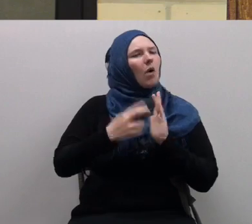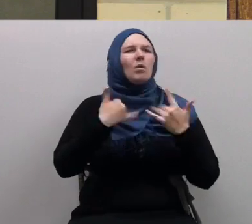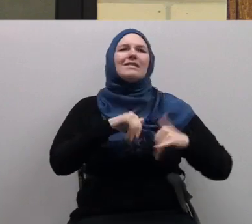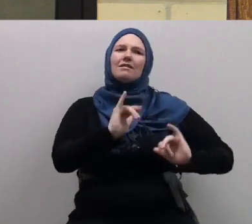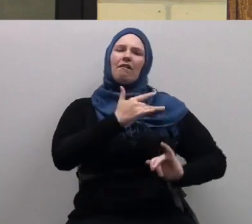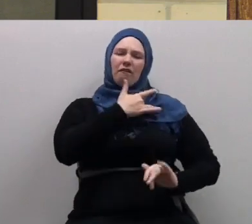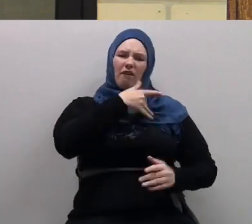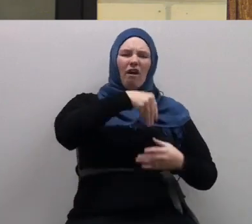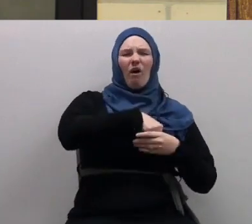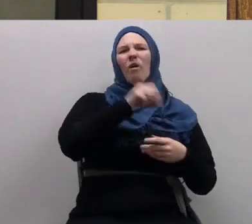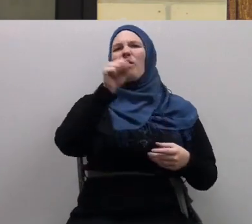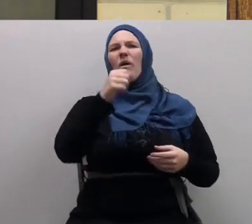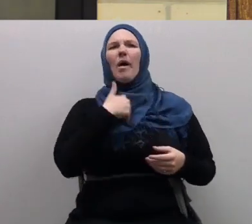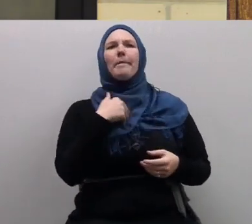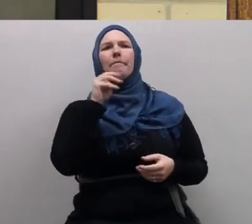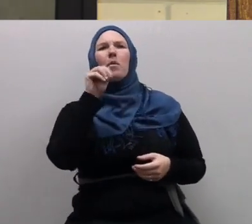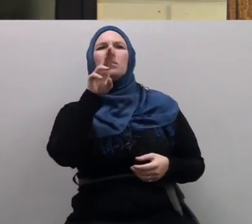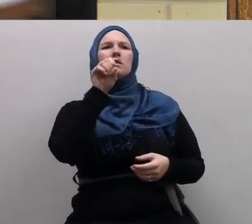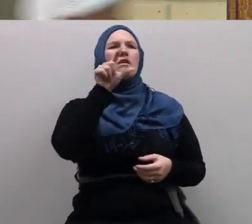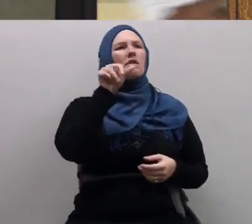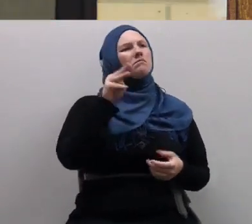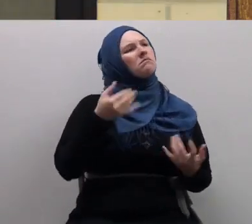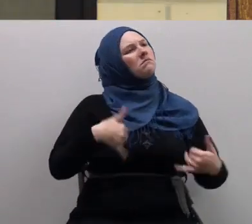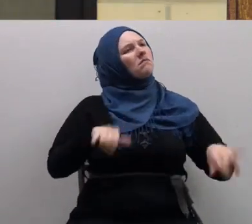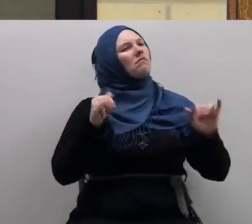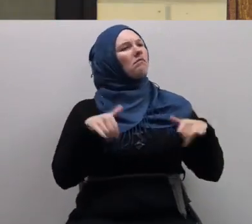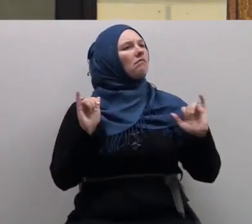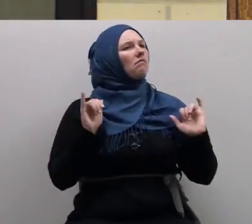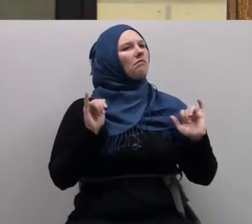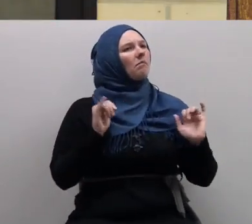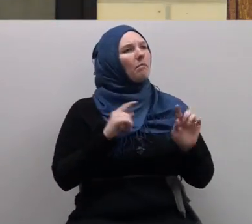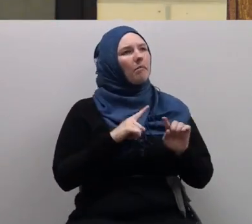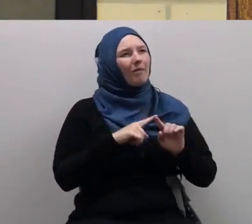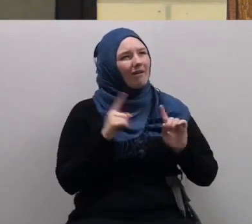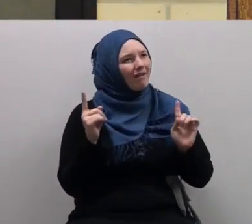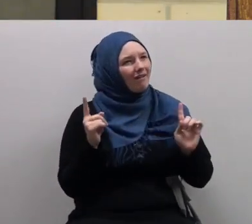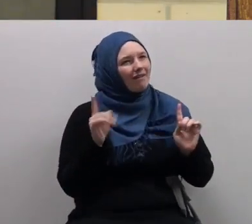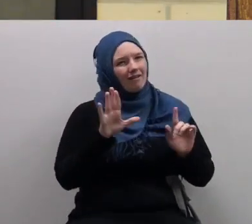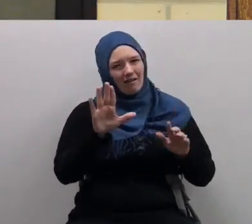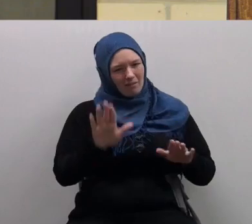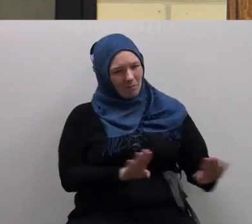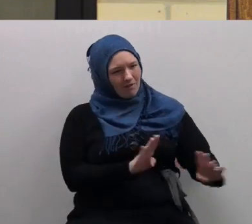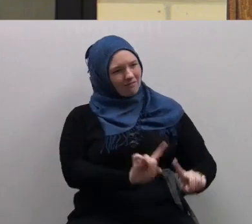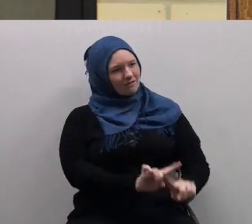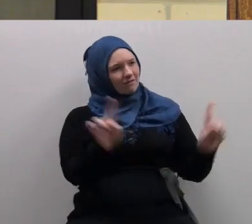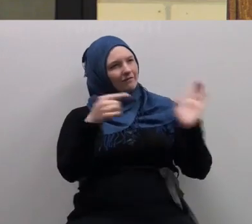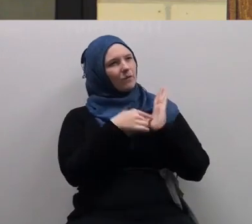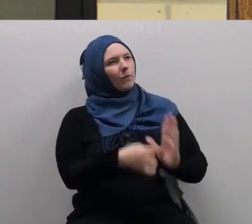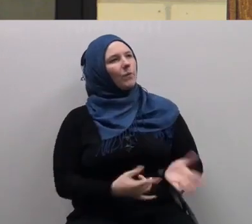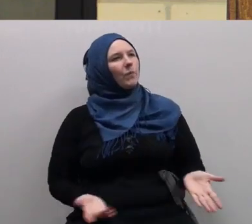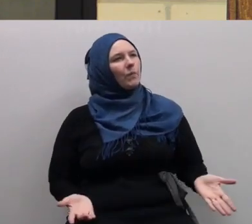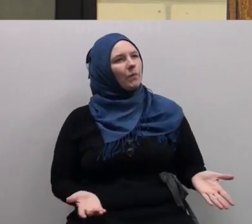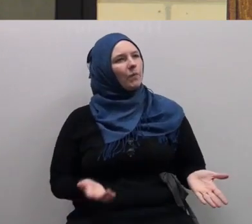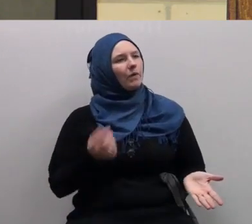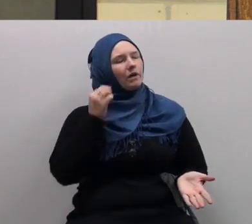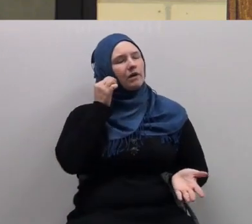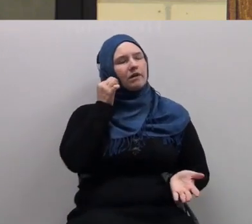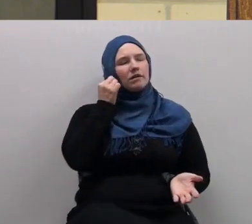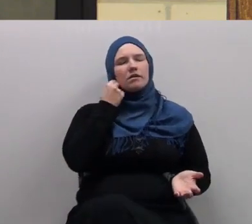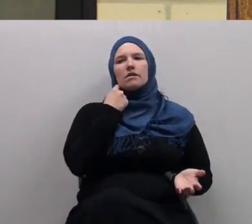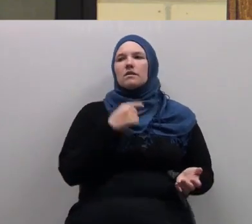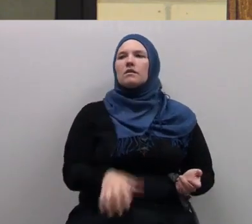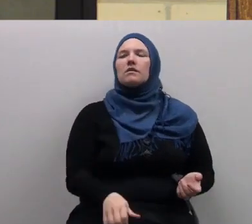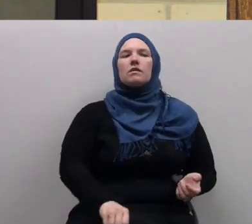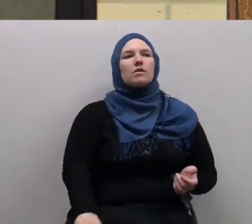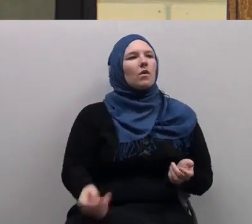Muslims despite what we're doing. So Allah tells us, إِنَّ اللَّهَ لَا